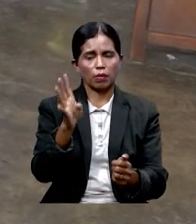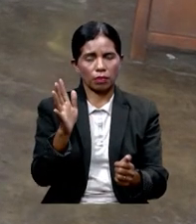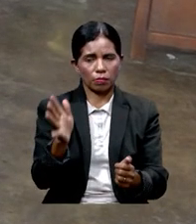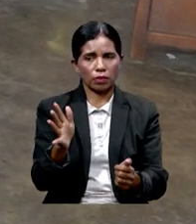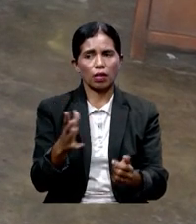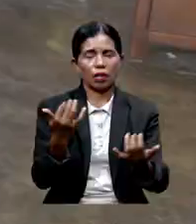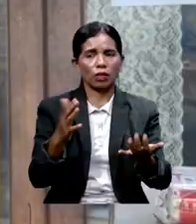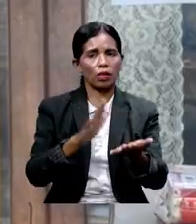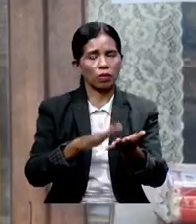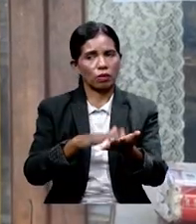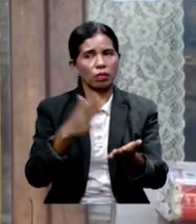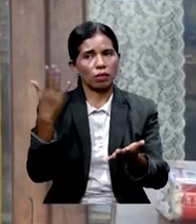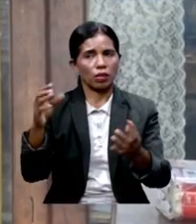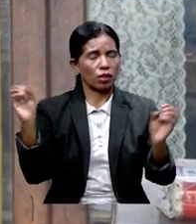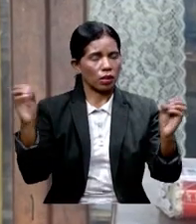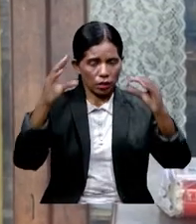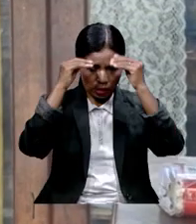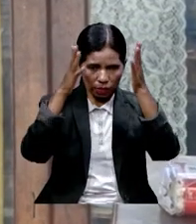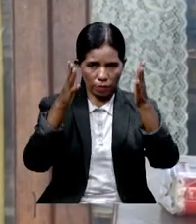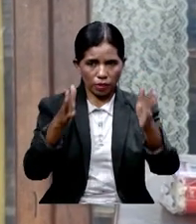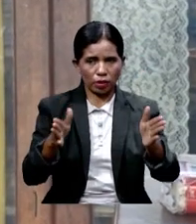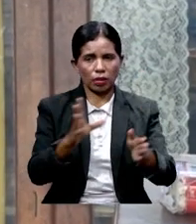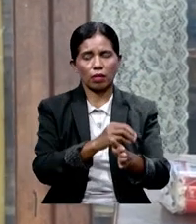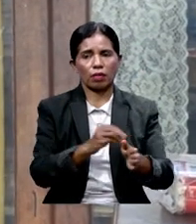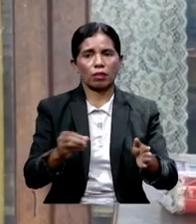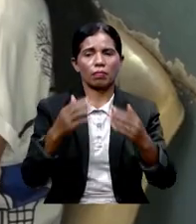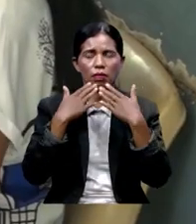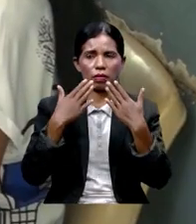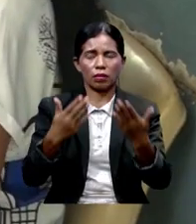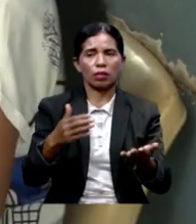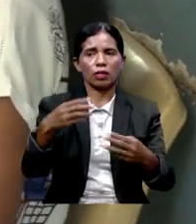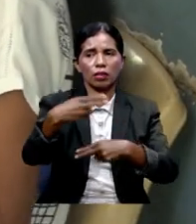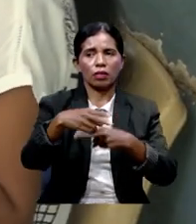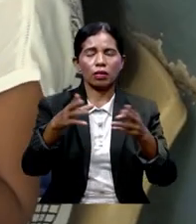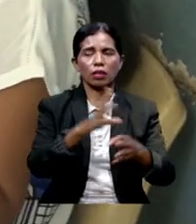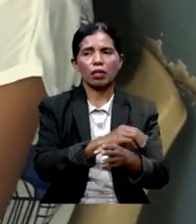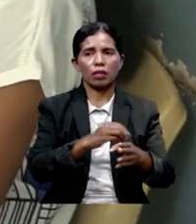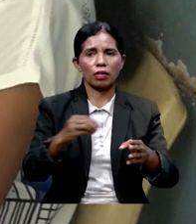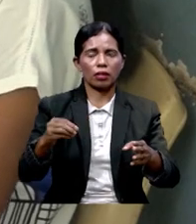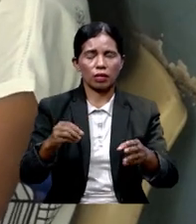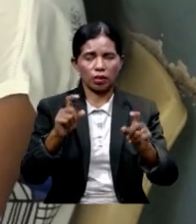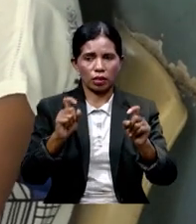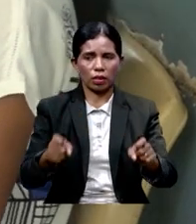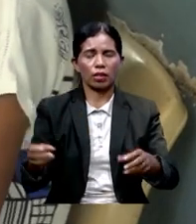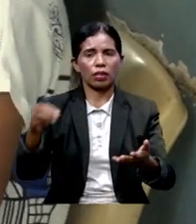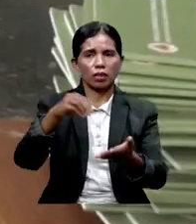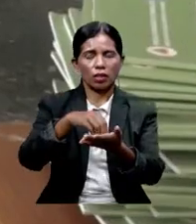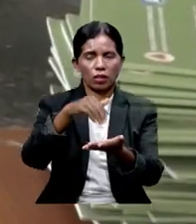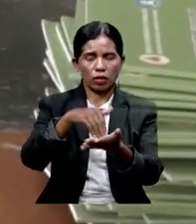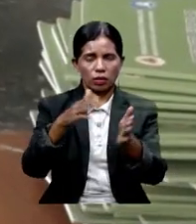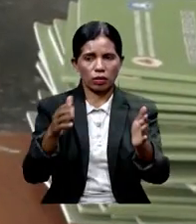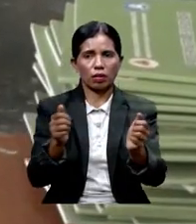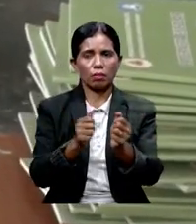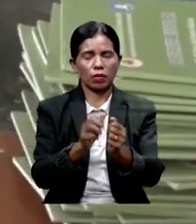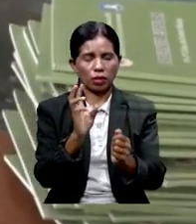e a escola refere menos professor, no ne obrigado aula Balun Husik Mamuk, no cada sala tem que acumula estudante husin ne